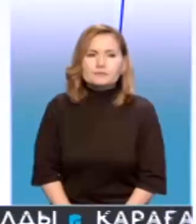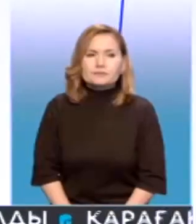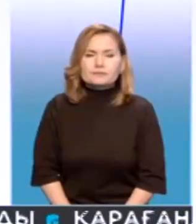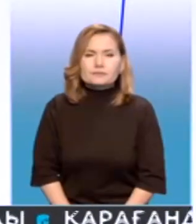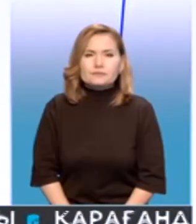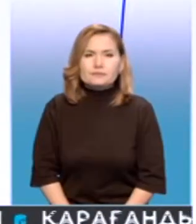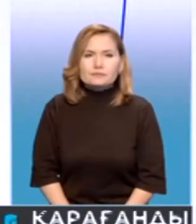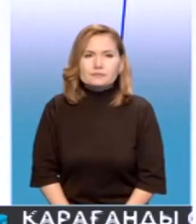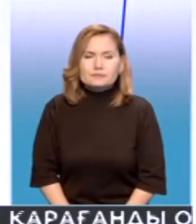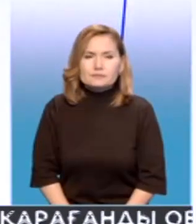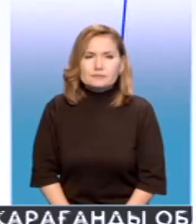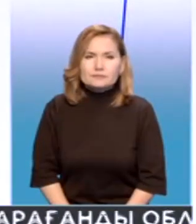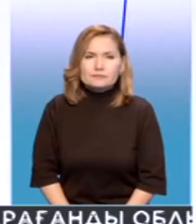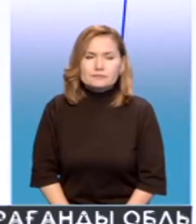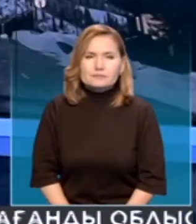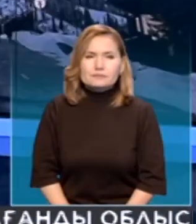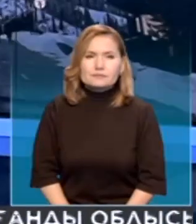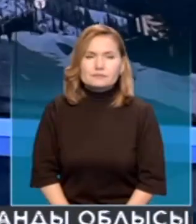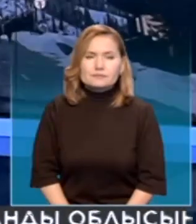телеарнасы Алматыдан.